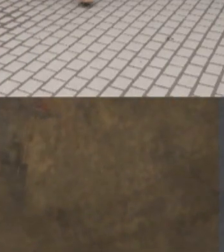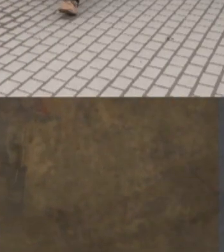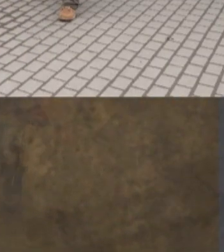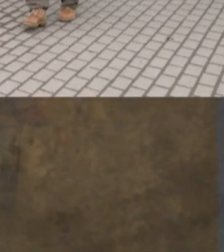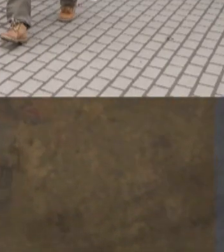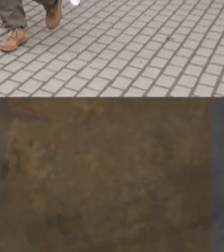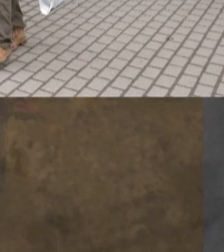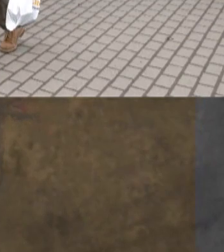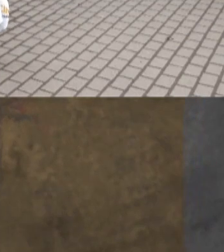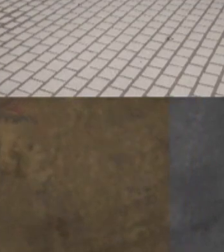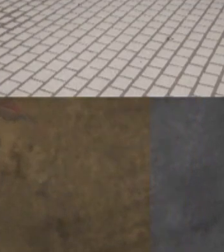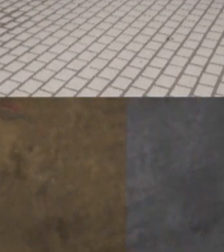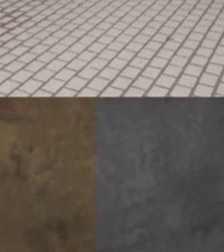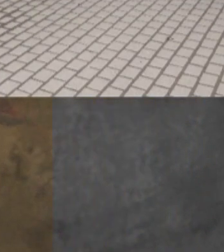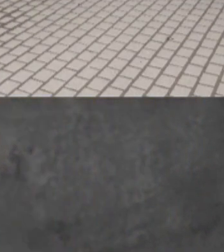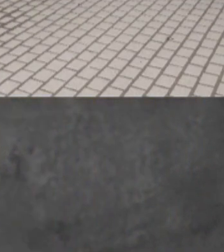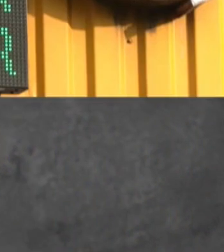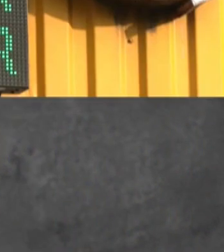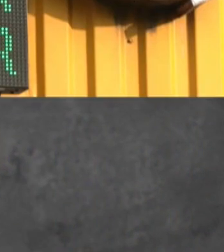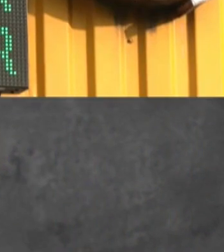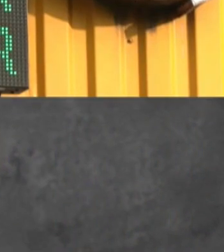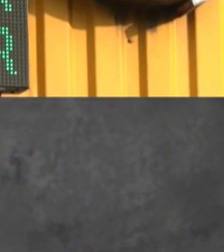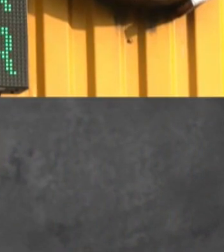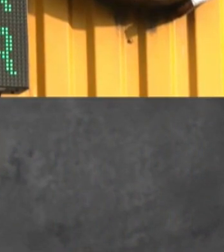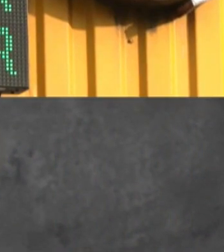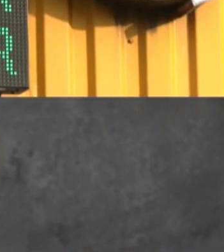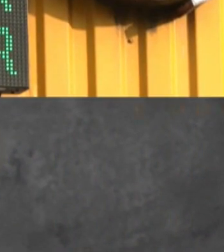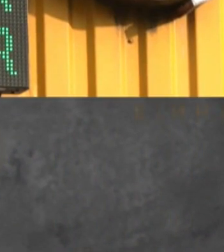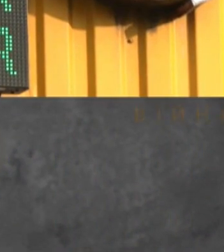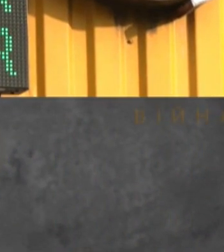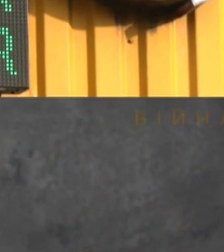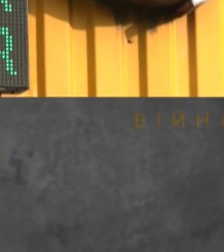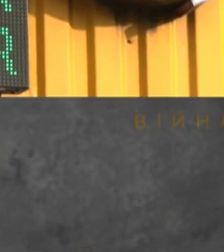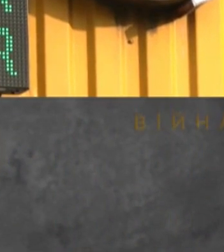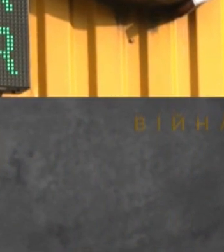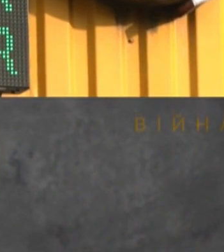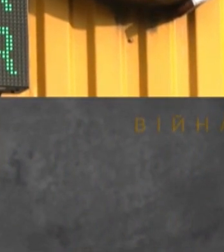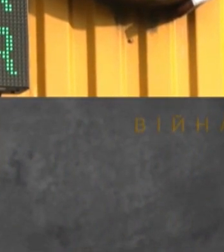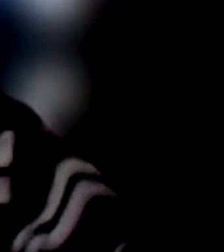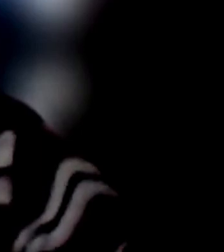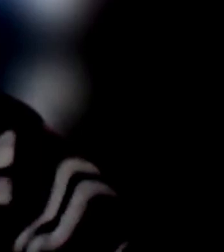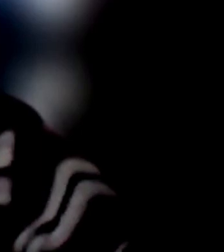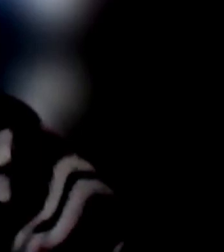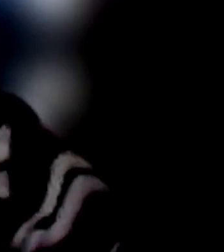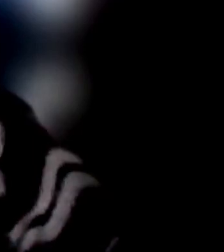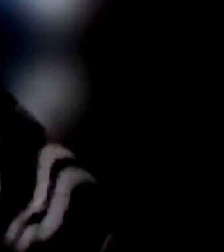в такий спосіб саме ось такі три інструменти дають